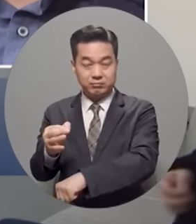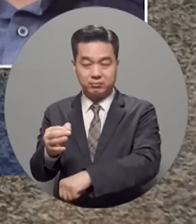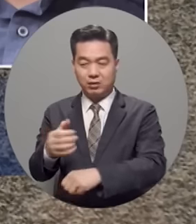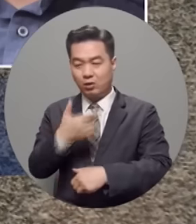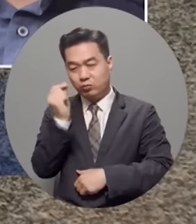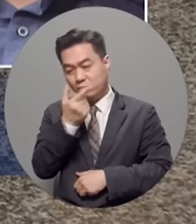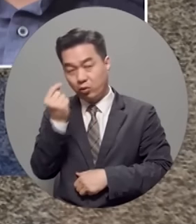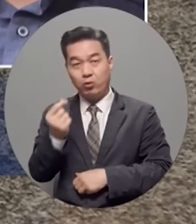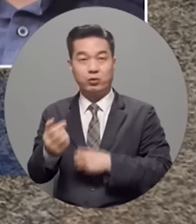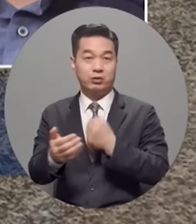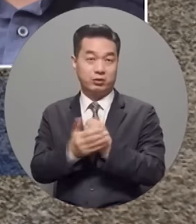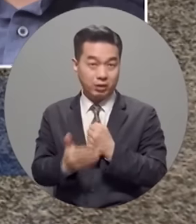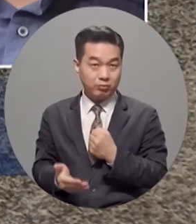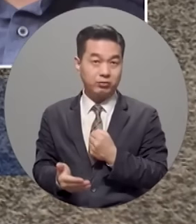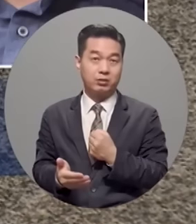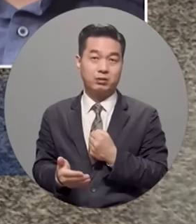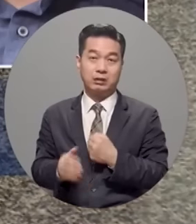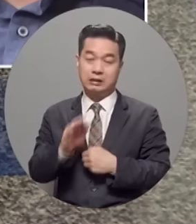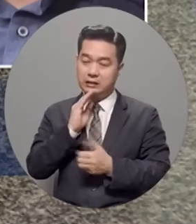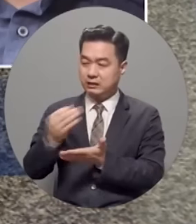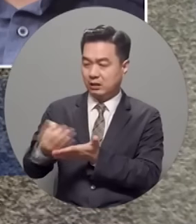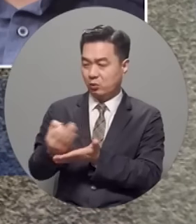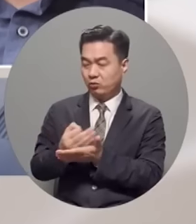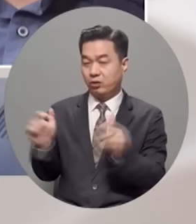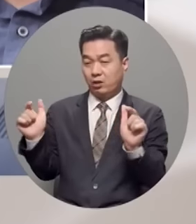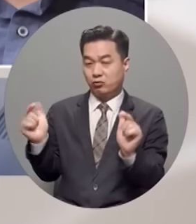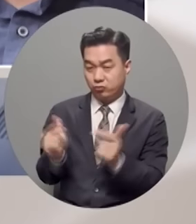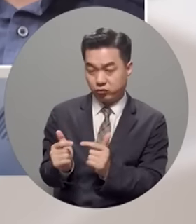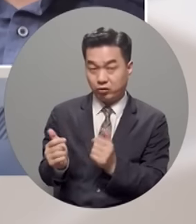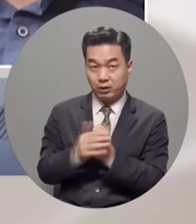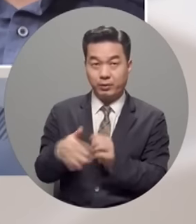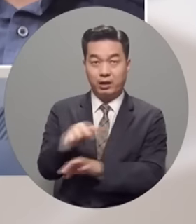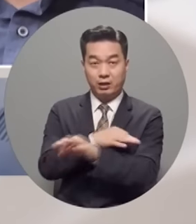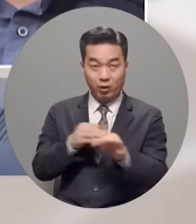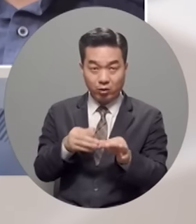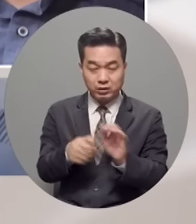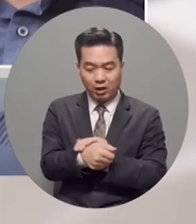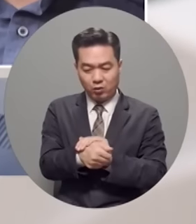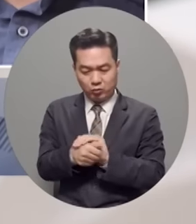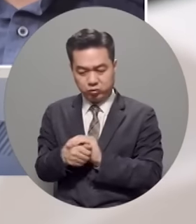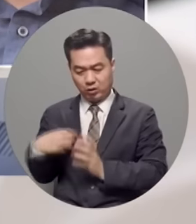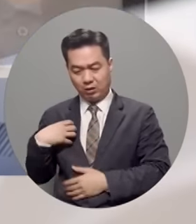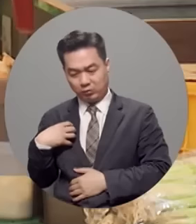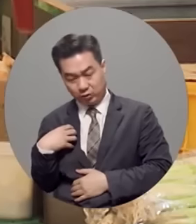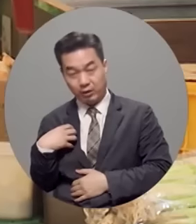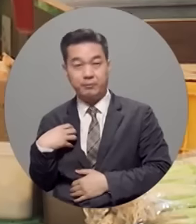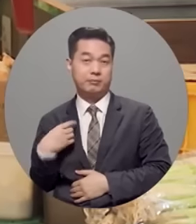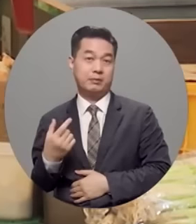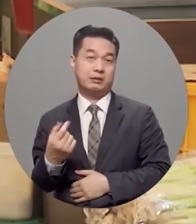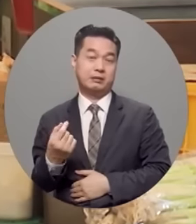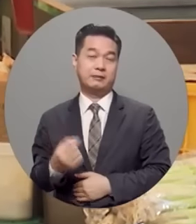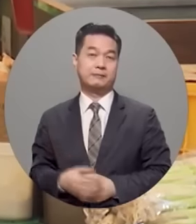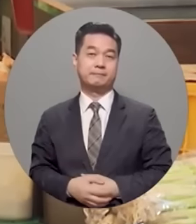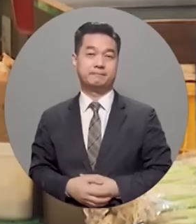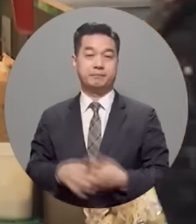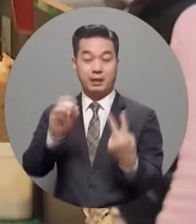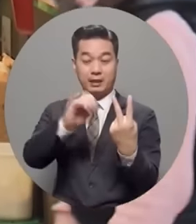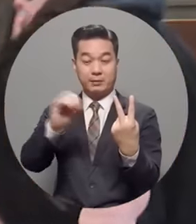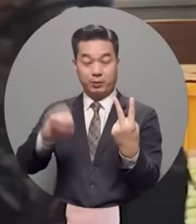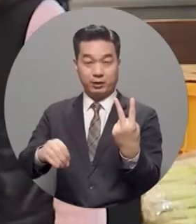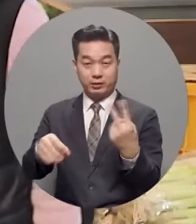그렇게 되면은 이것이 또 실질 소득이 낮아지면서 경제 수요를 또 제약하는 이런 요인이 2%대